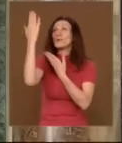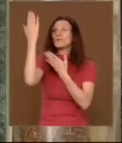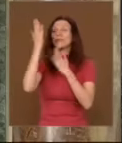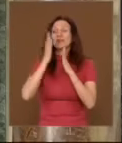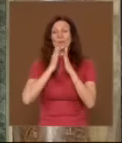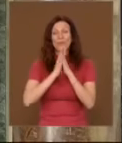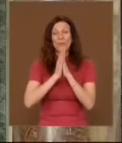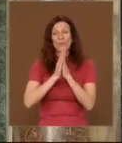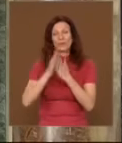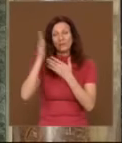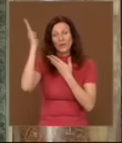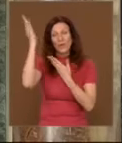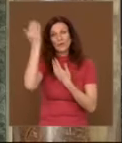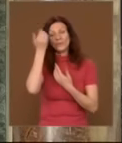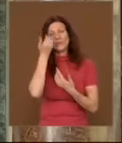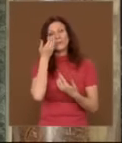помолим.